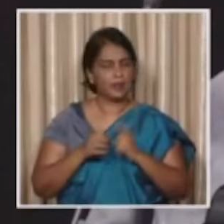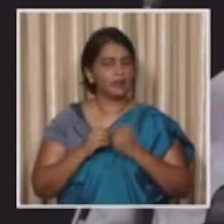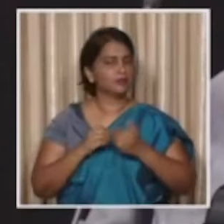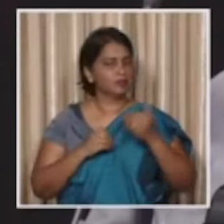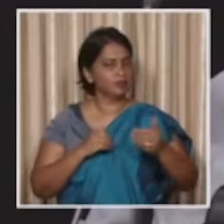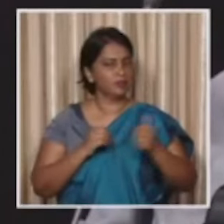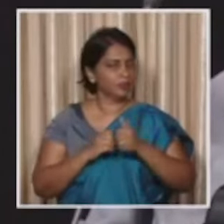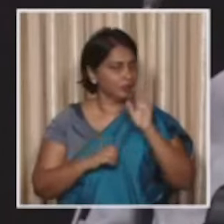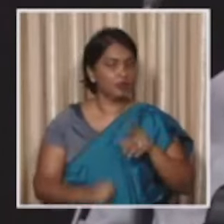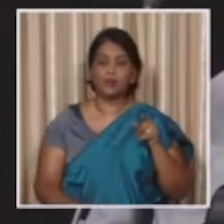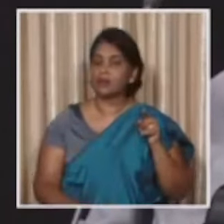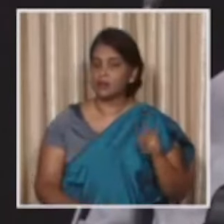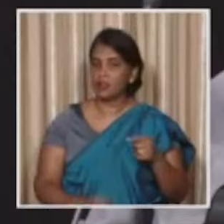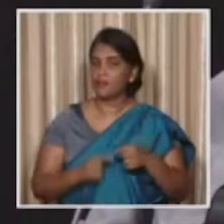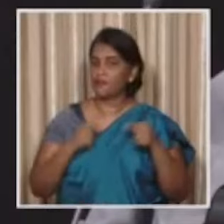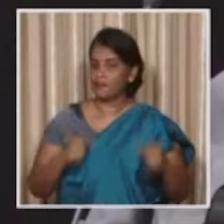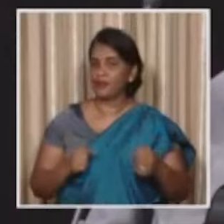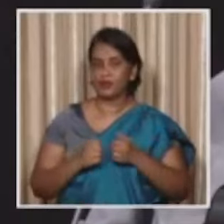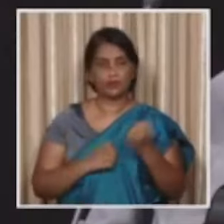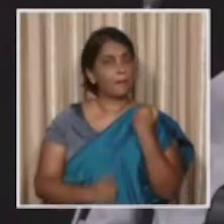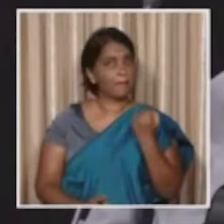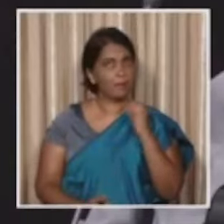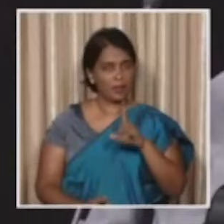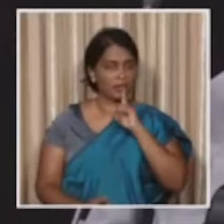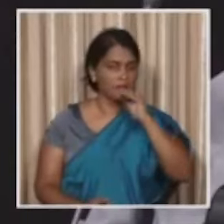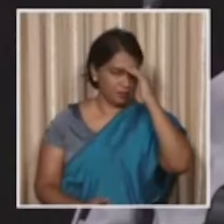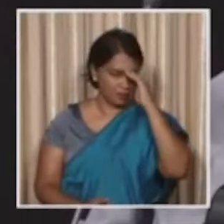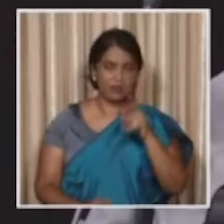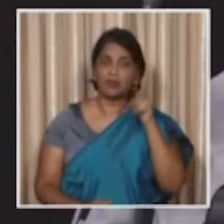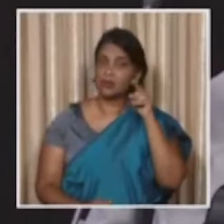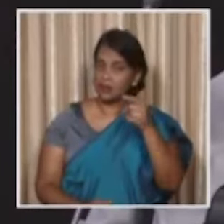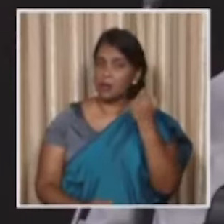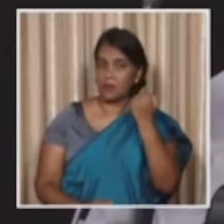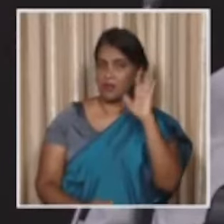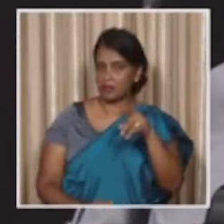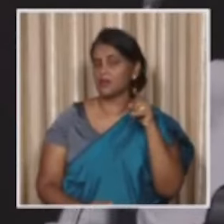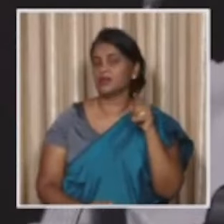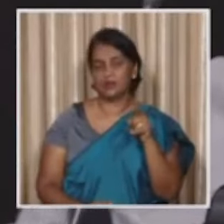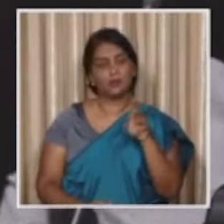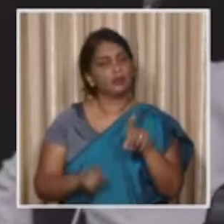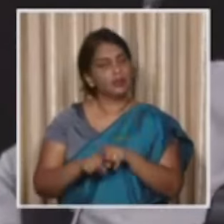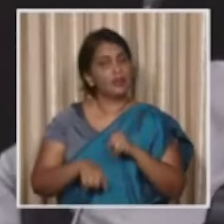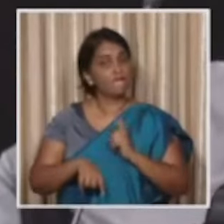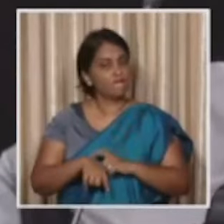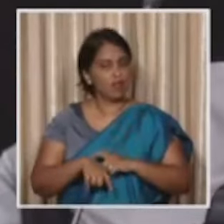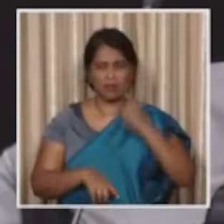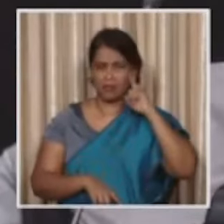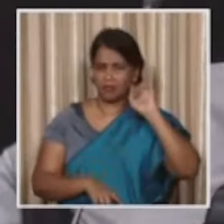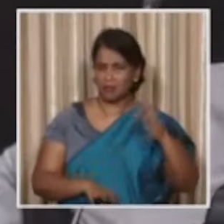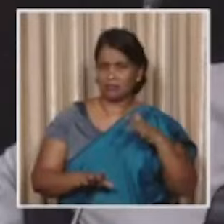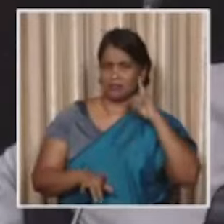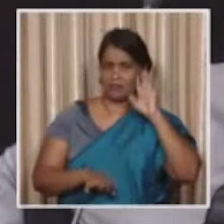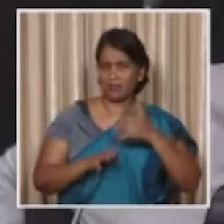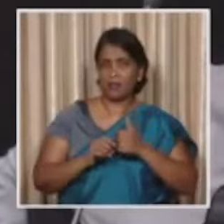දිගටම කටයුතු කරනවා නම් එයාට එරෙහිව කටයුතු කරන්නත් බලය තියෙනවා කතානායකතුමා. ඔබතුමාට ඒ බලය තියෙනවා. ඒ වගේම වෙලාව අනවශ්‍ය විදිහට පාවිච්චි කරනවා